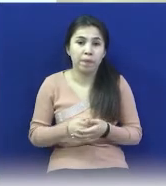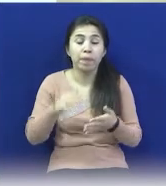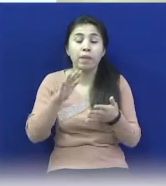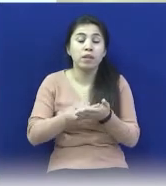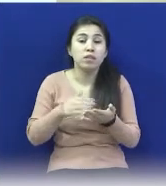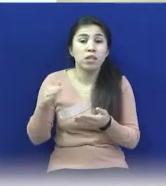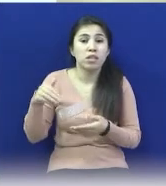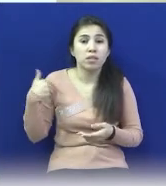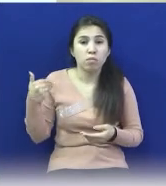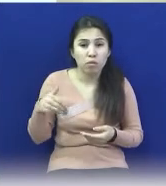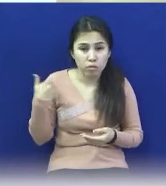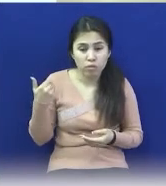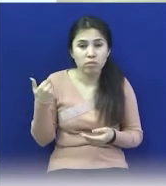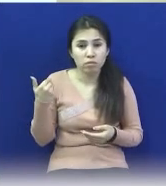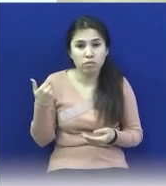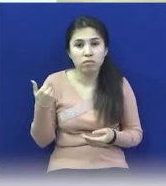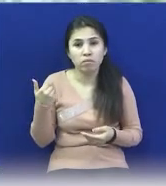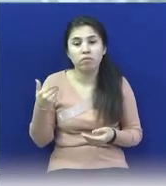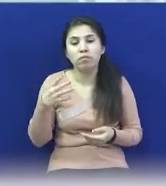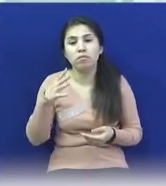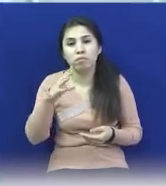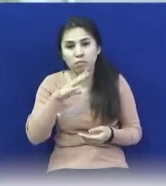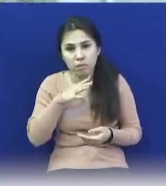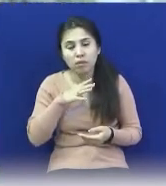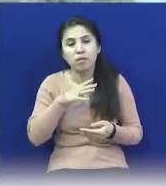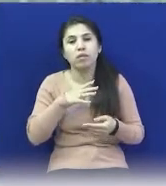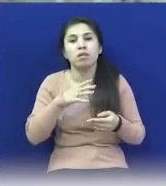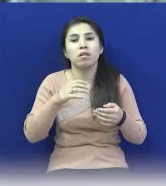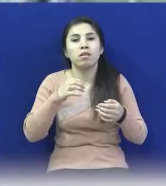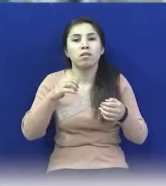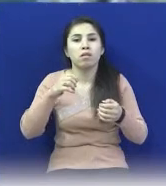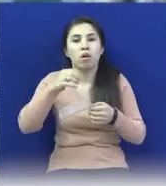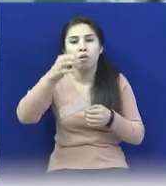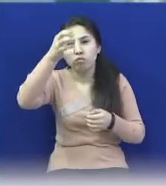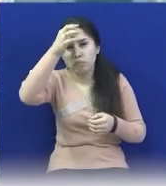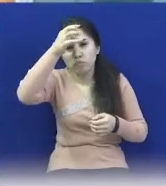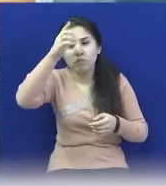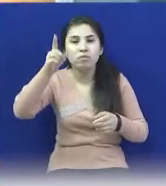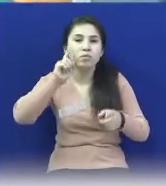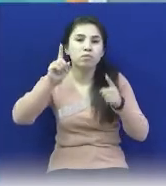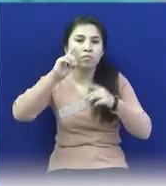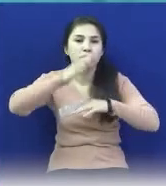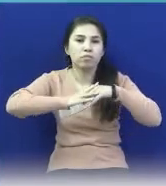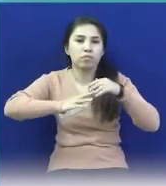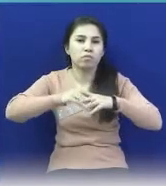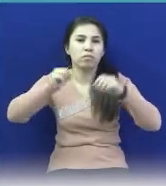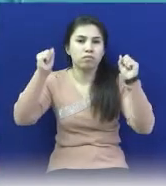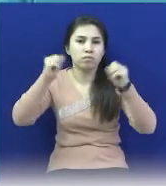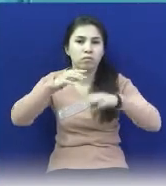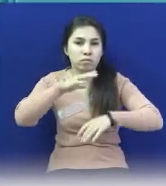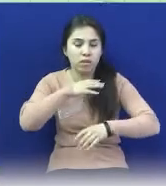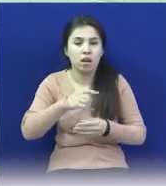солидарной ответственности за свое здоровье. В рамках повышения профессиональной подготовки специалистов и внедрения современных